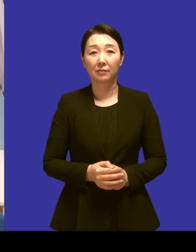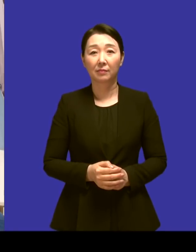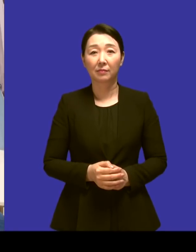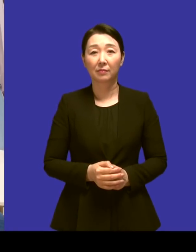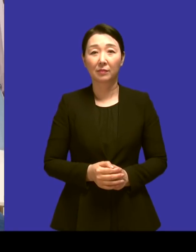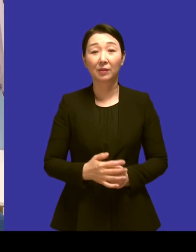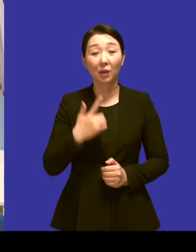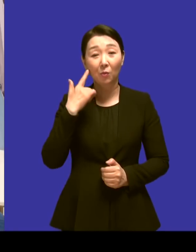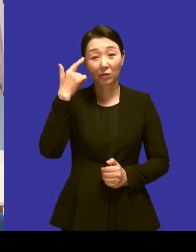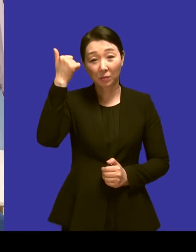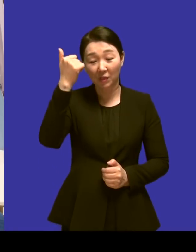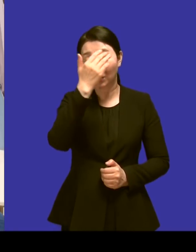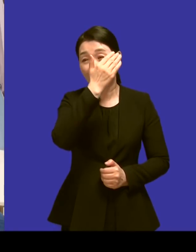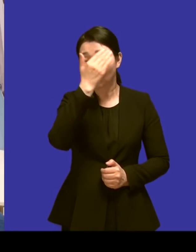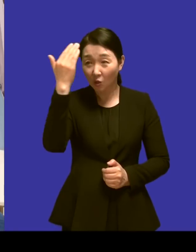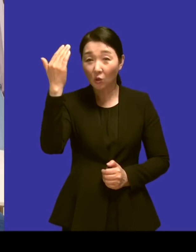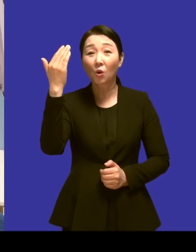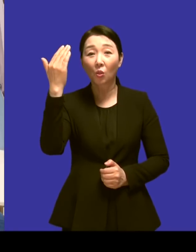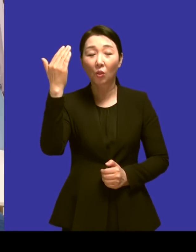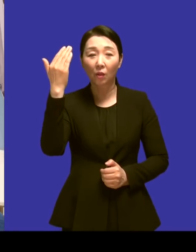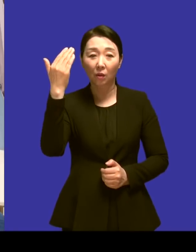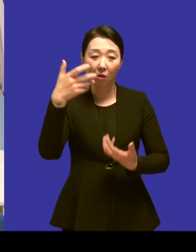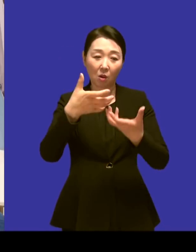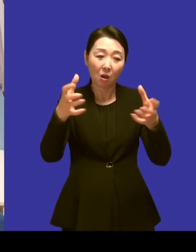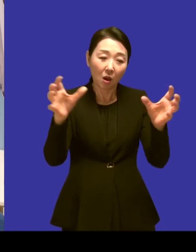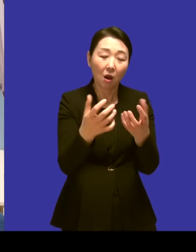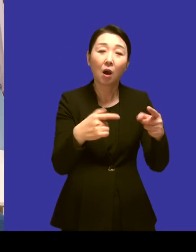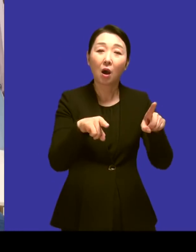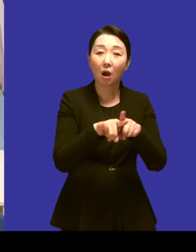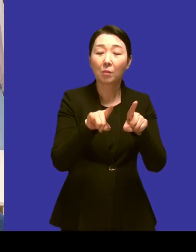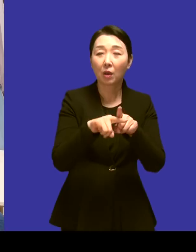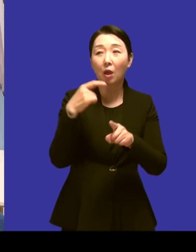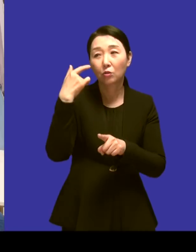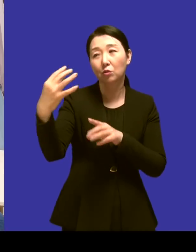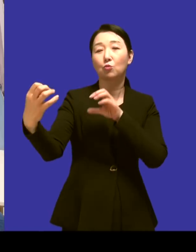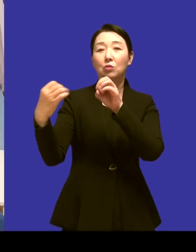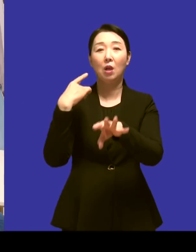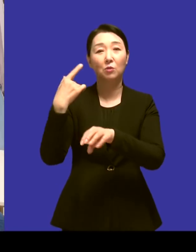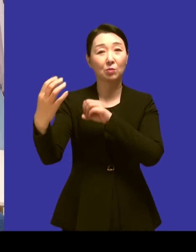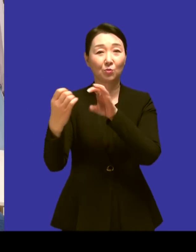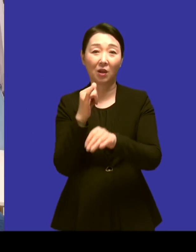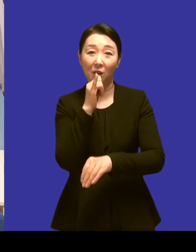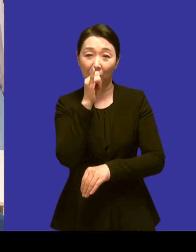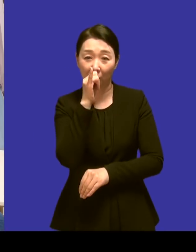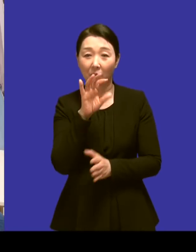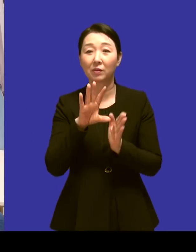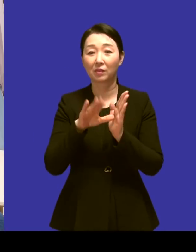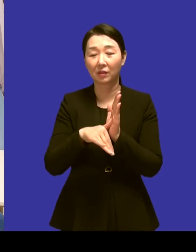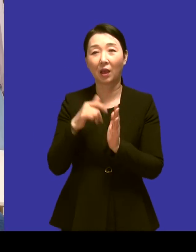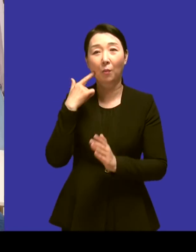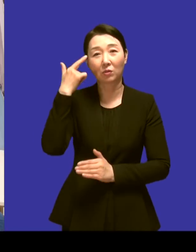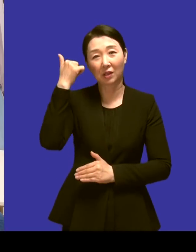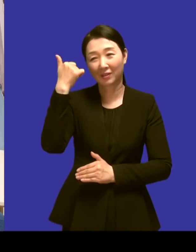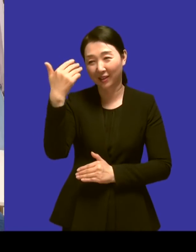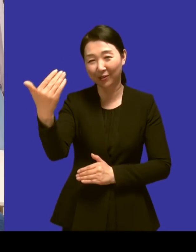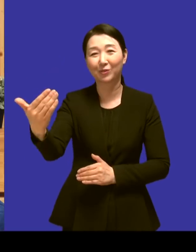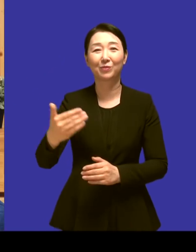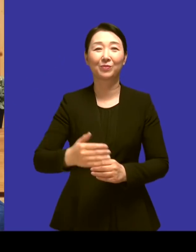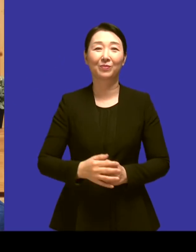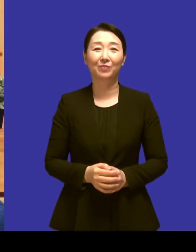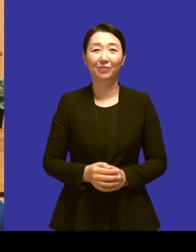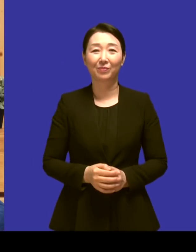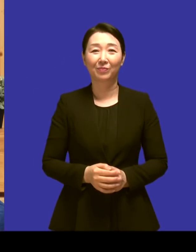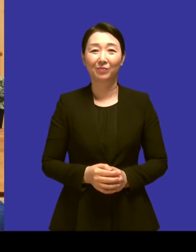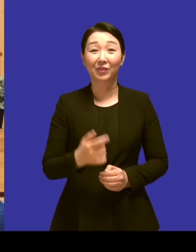그 목사님께서 청년들이랑 좀 Q&A를 이렇게 하시는 시간을 좀 가졌었는데 네네. 그때 이제 목사님께 질문을 이제 할 수 있는 기회가